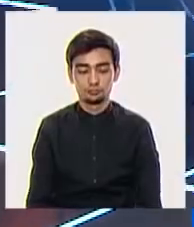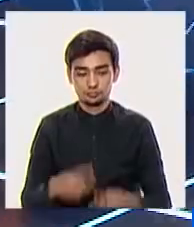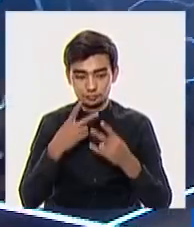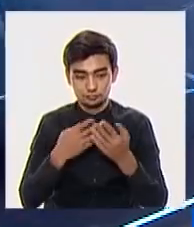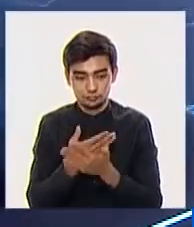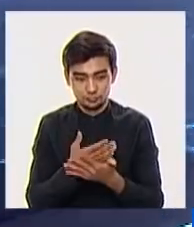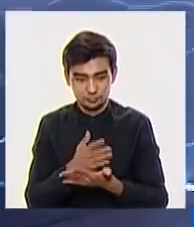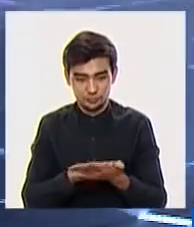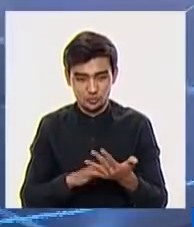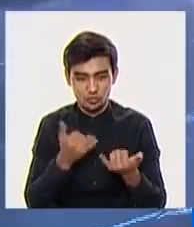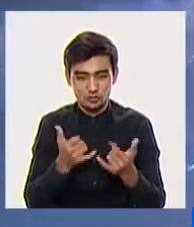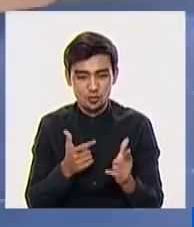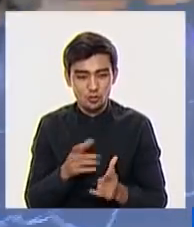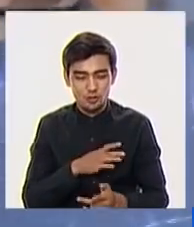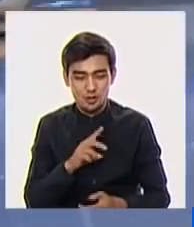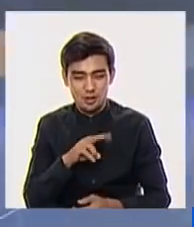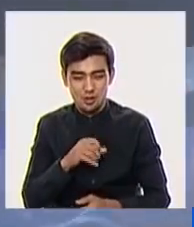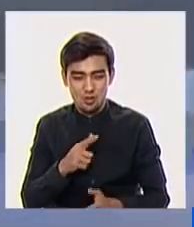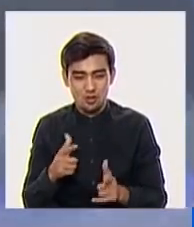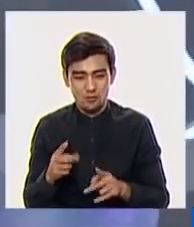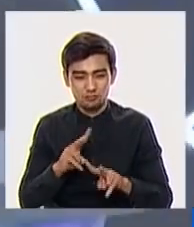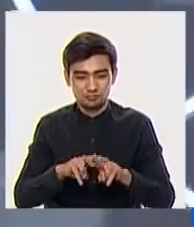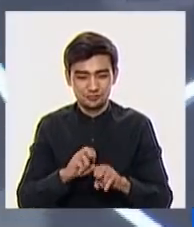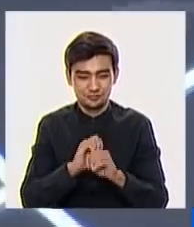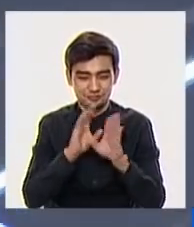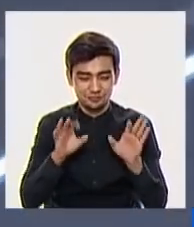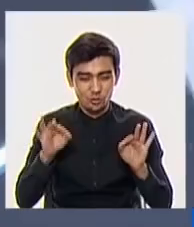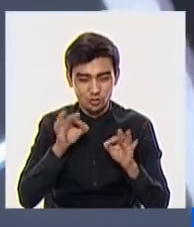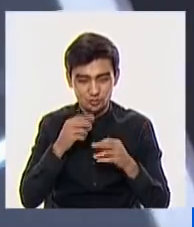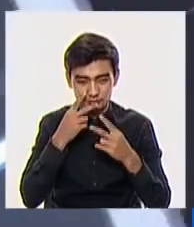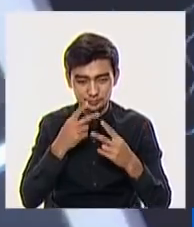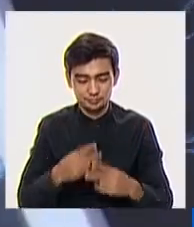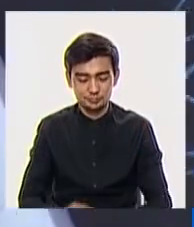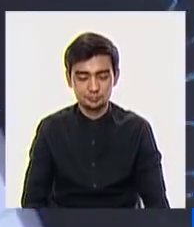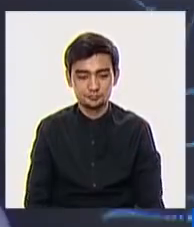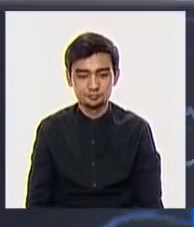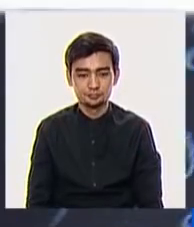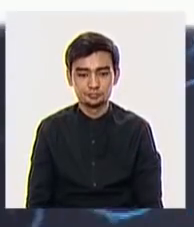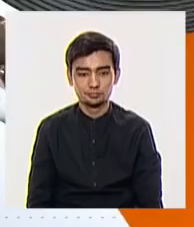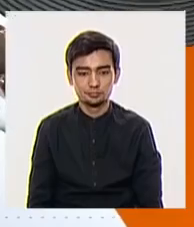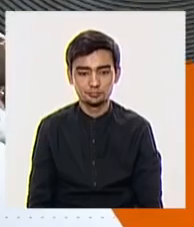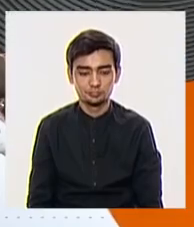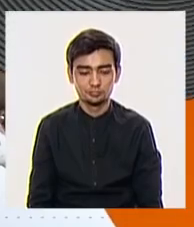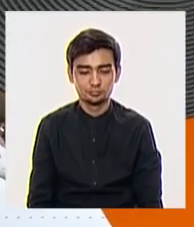Тікелей эфирде информбюро дәл қазір әріптесім Лаура Биғали әзірлеген «Жұлдыздар жарқырайды» жобасын көріңіздер.